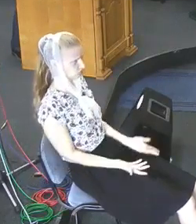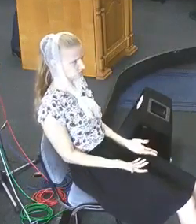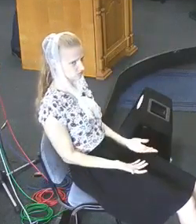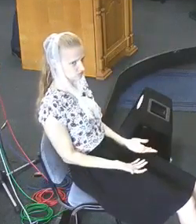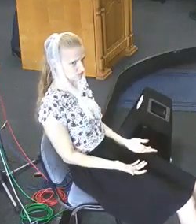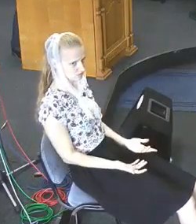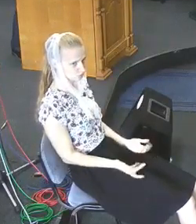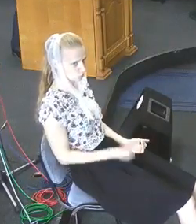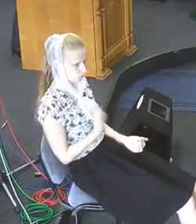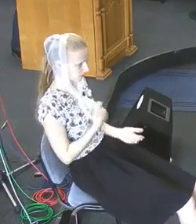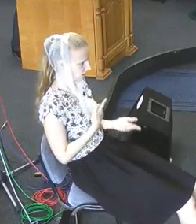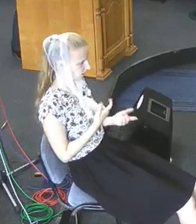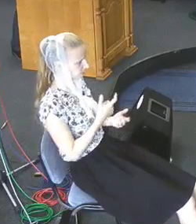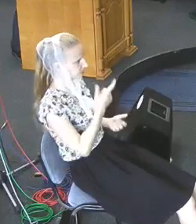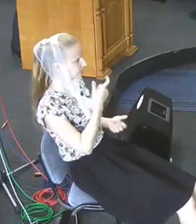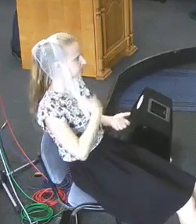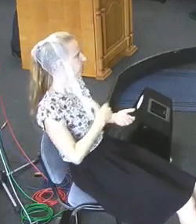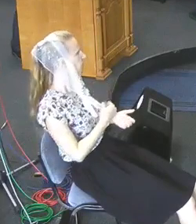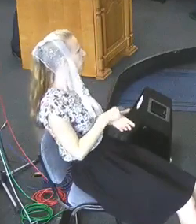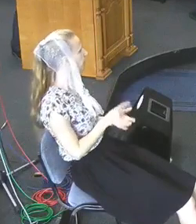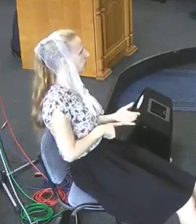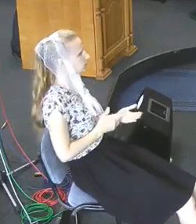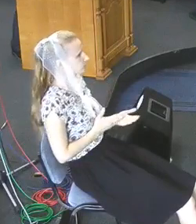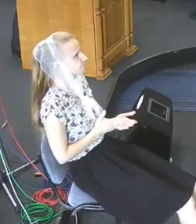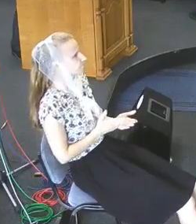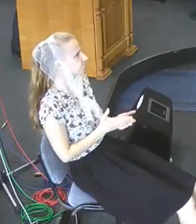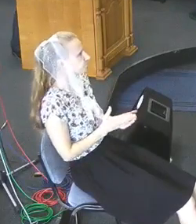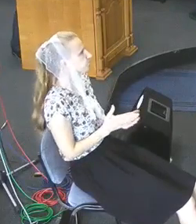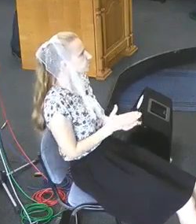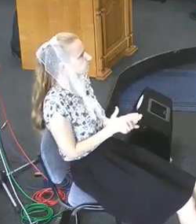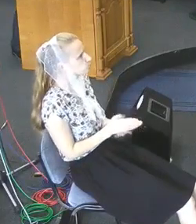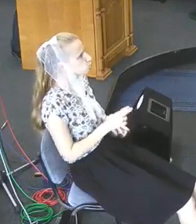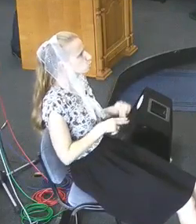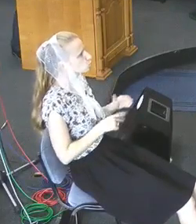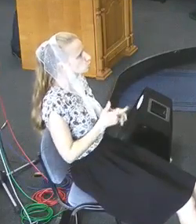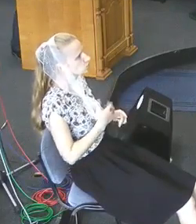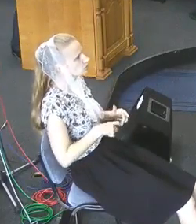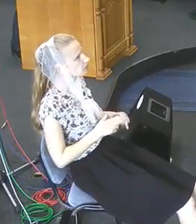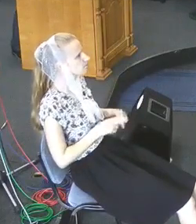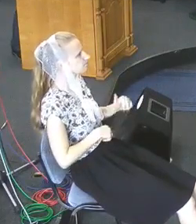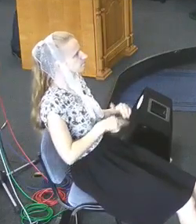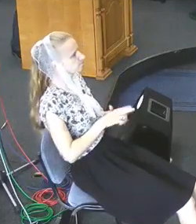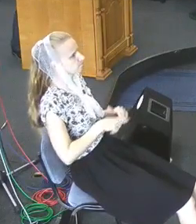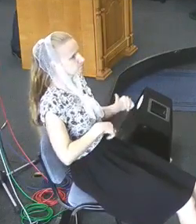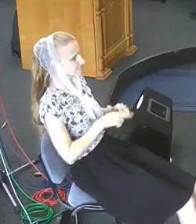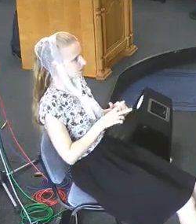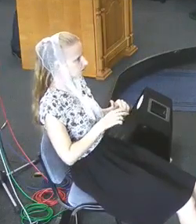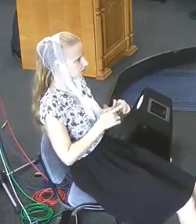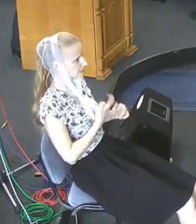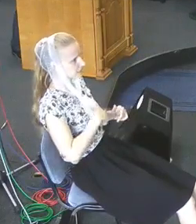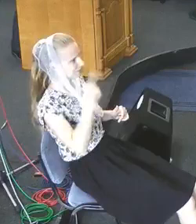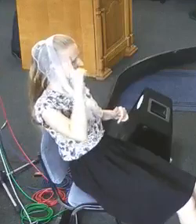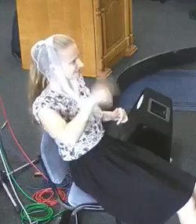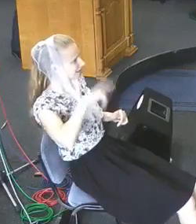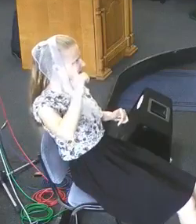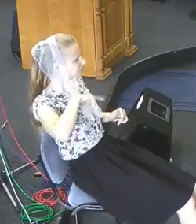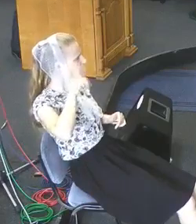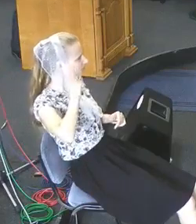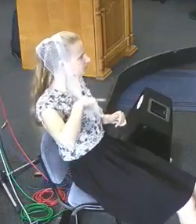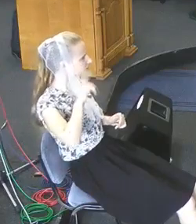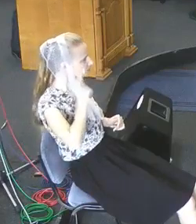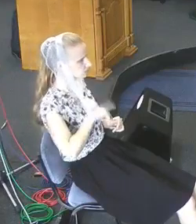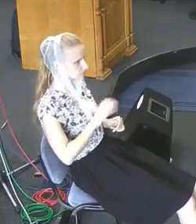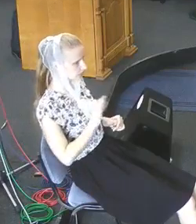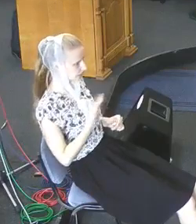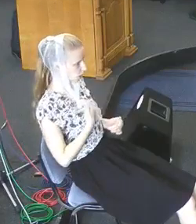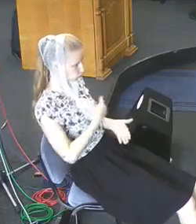Щоб я рухався не самовпевненою людиною, яка будує все на собі, або просто на своїх знаннях. Господи, дай поставити свою